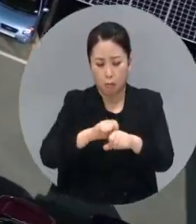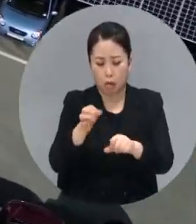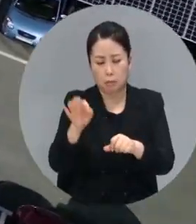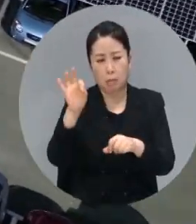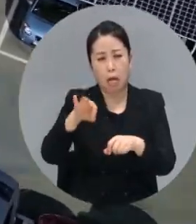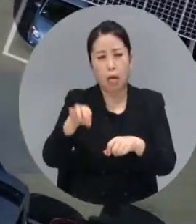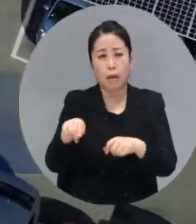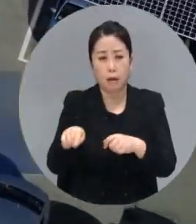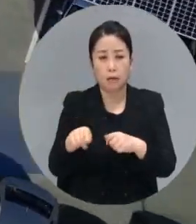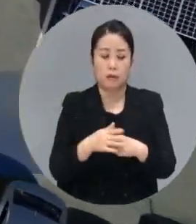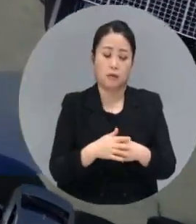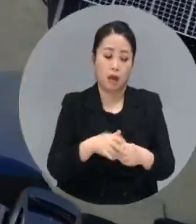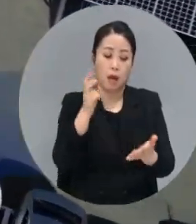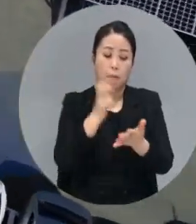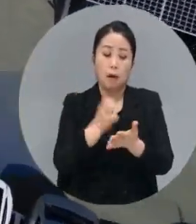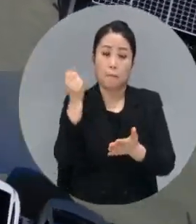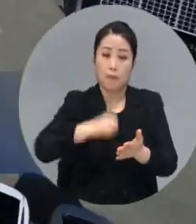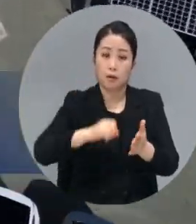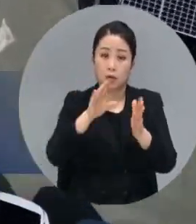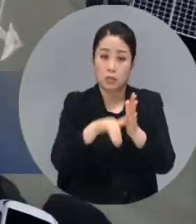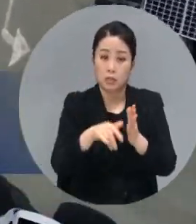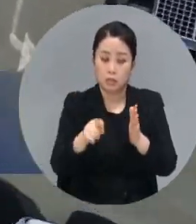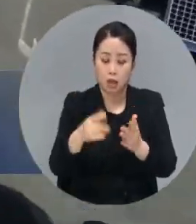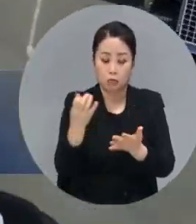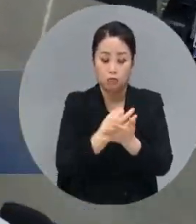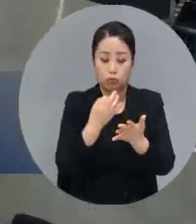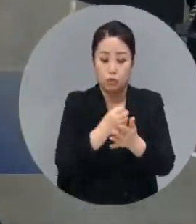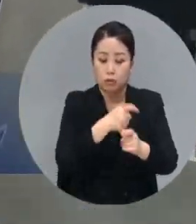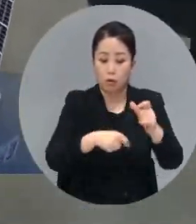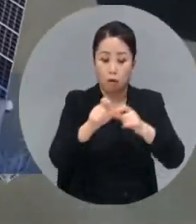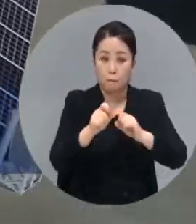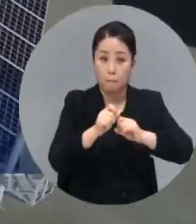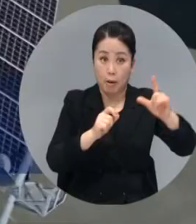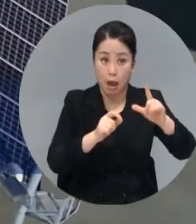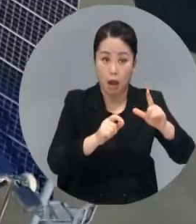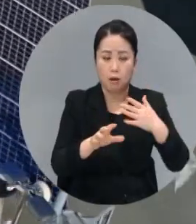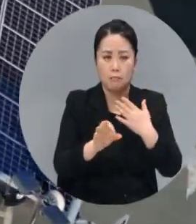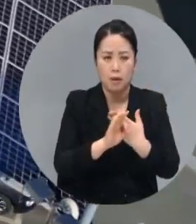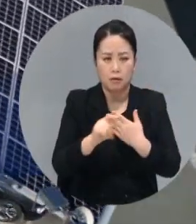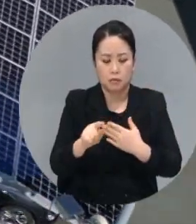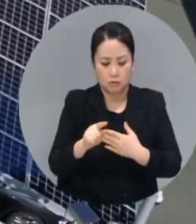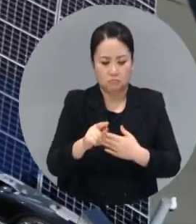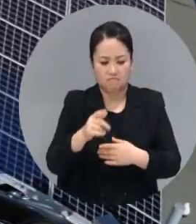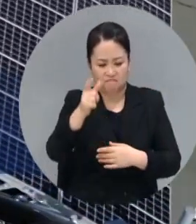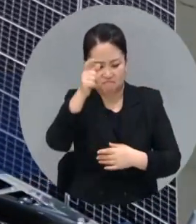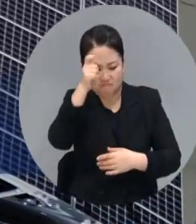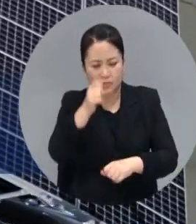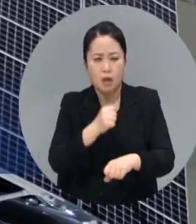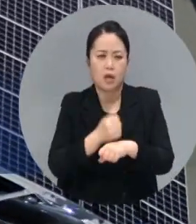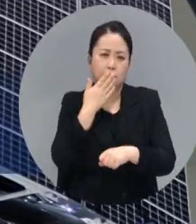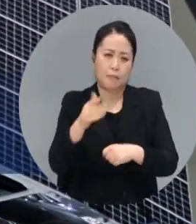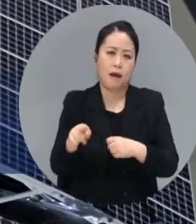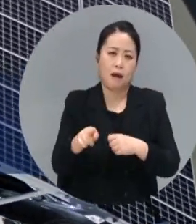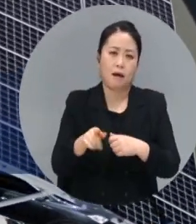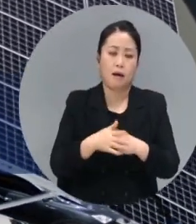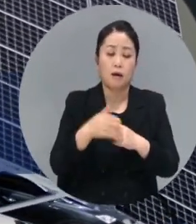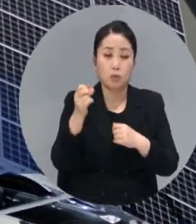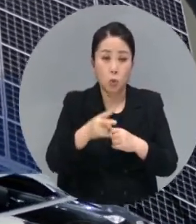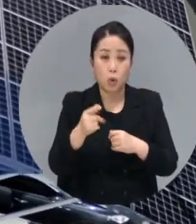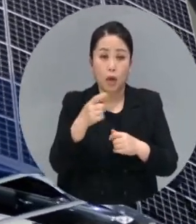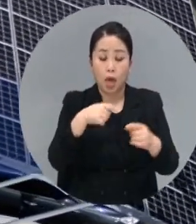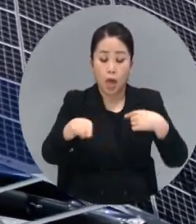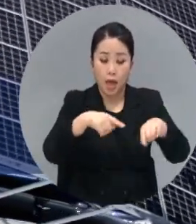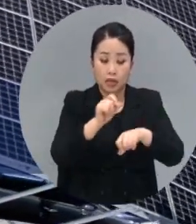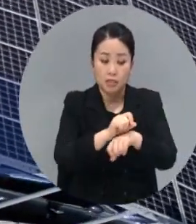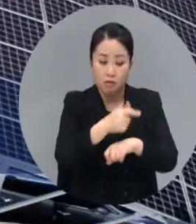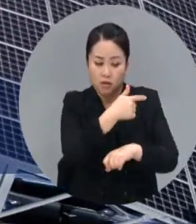상대적으로 이걸 어겼을 때 수익이 더 많다면 이른바 버티기를 할 수 있는 그런 상황이 돼요. 행정대집행이나